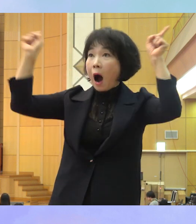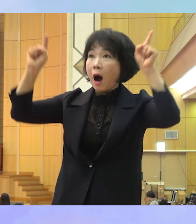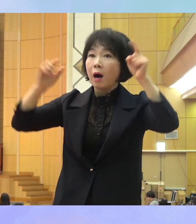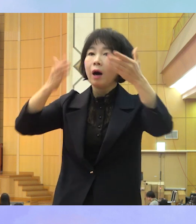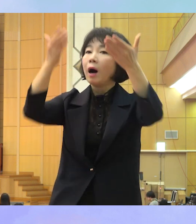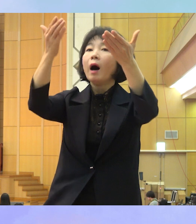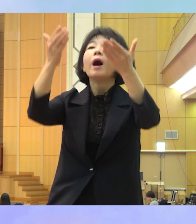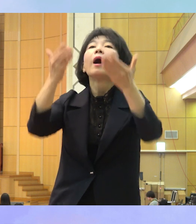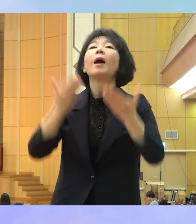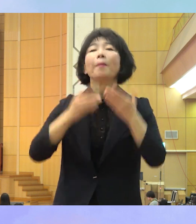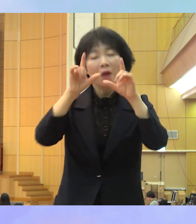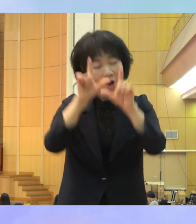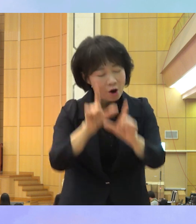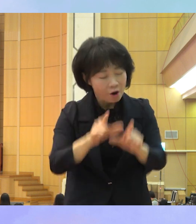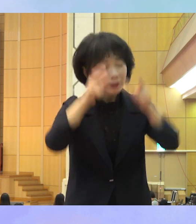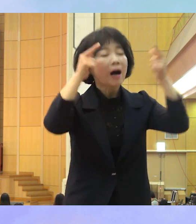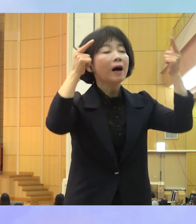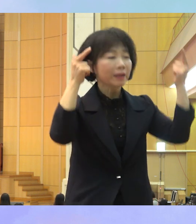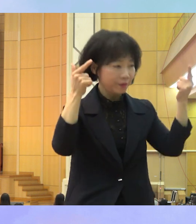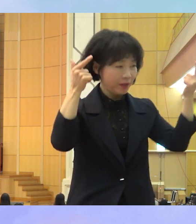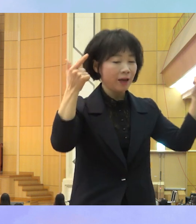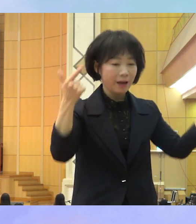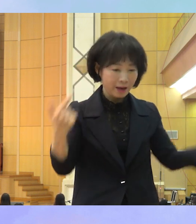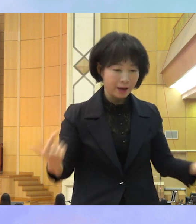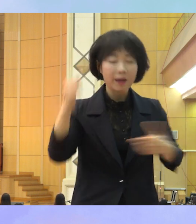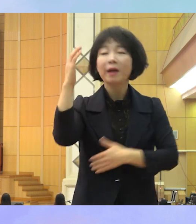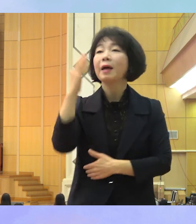주의 진노를